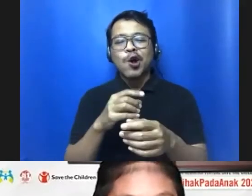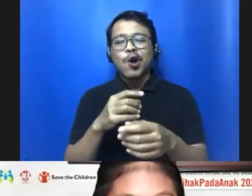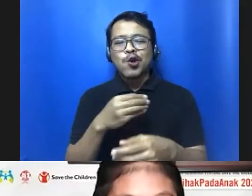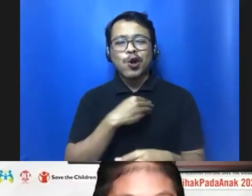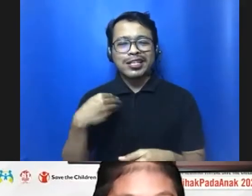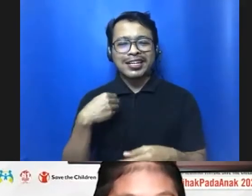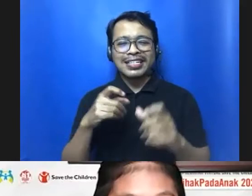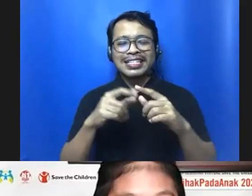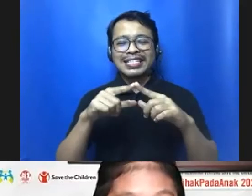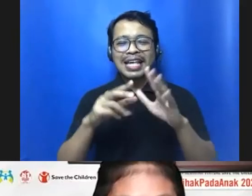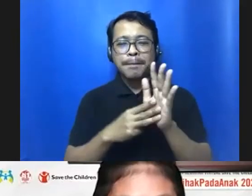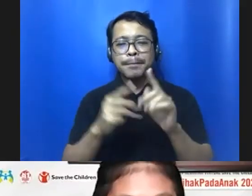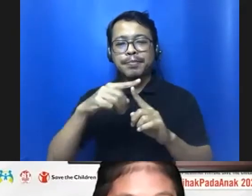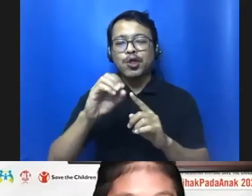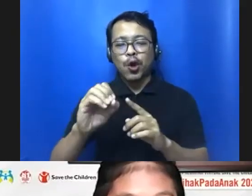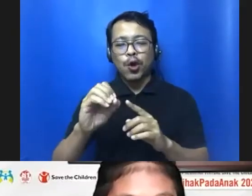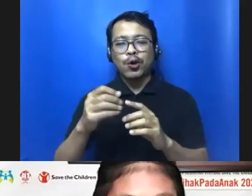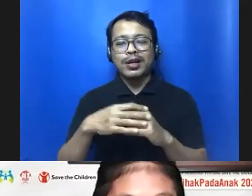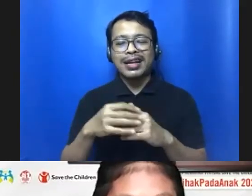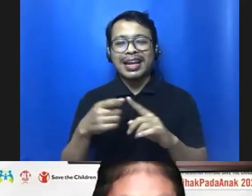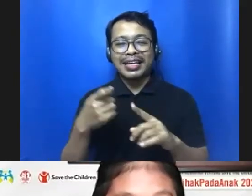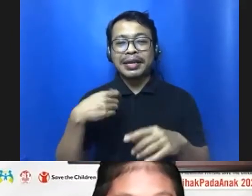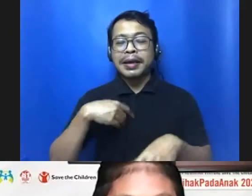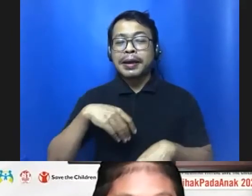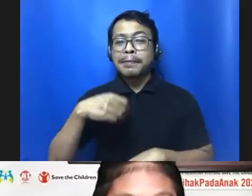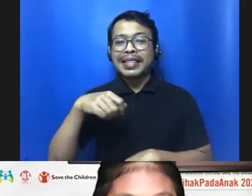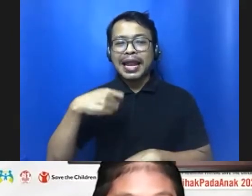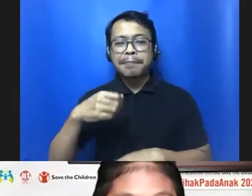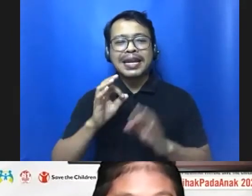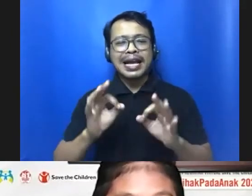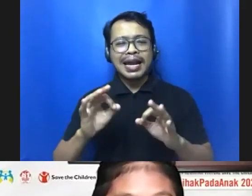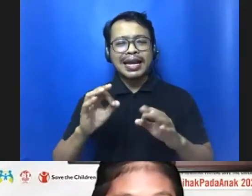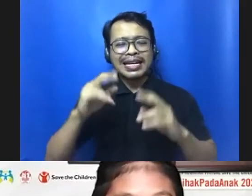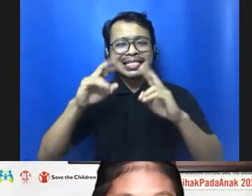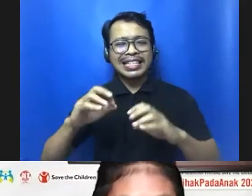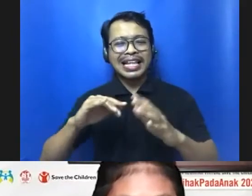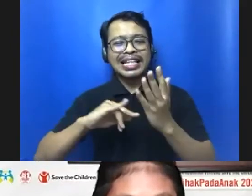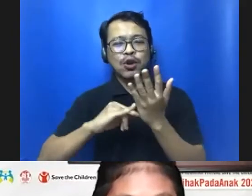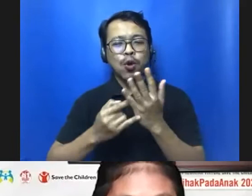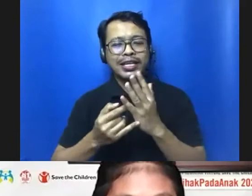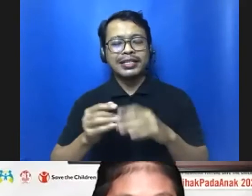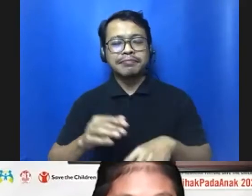Direktorat Pendidikan Masyarakat dan Pendidikan Khusus Kemendikbud Ristek. Selamat siang, Pak Samto.